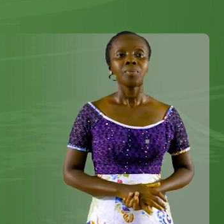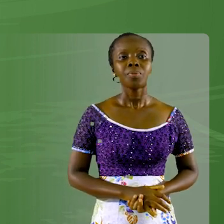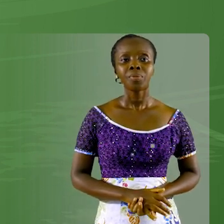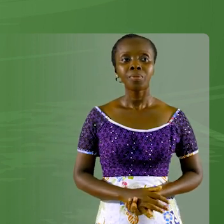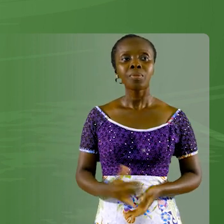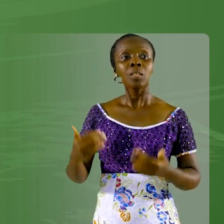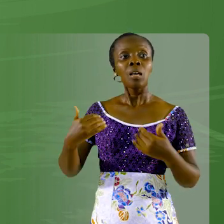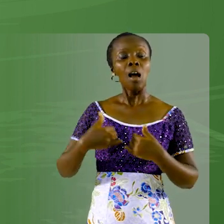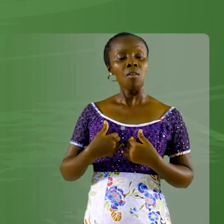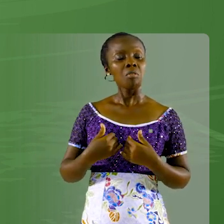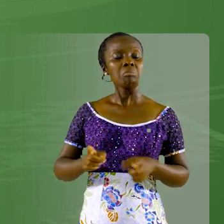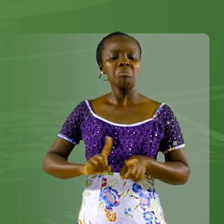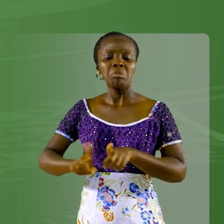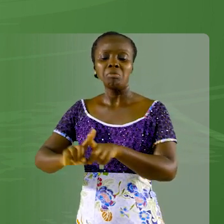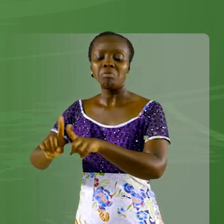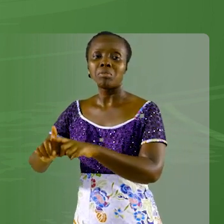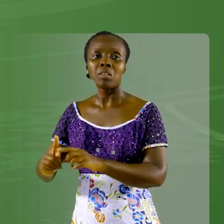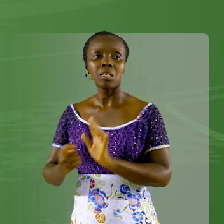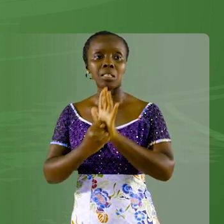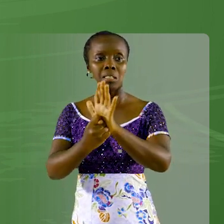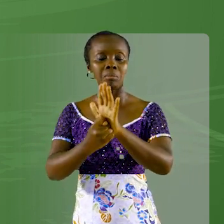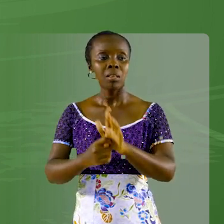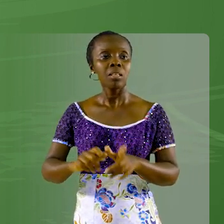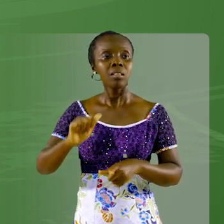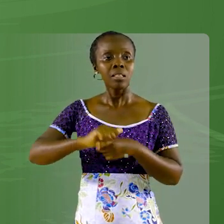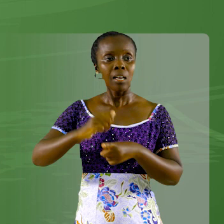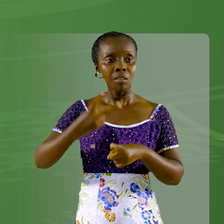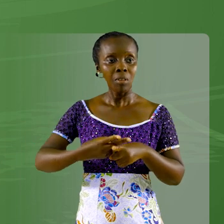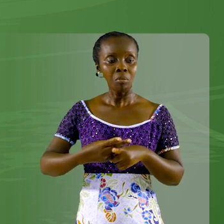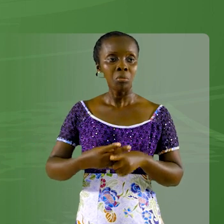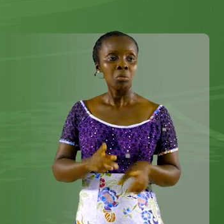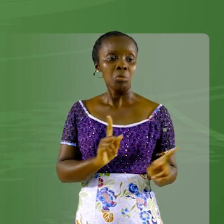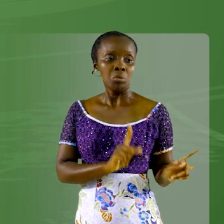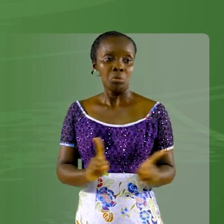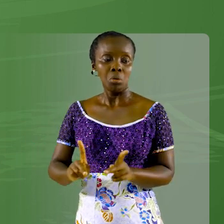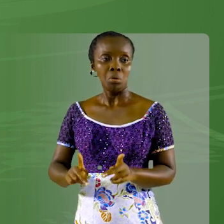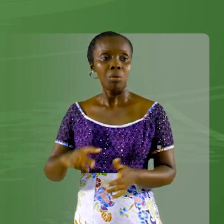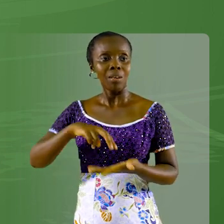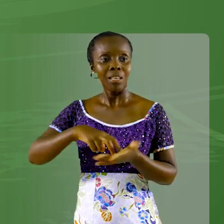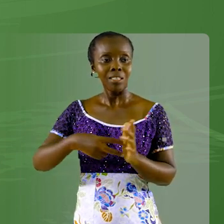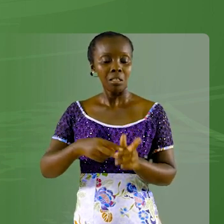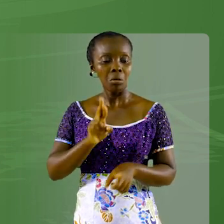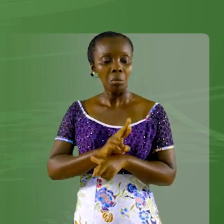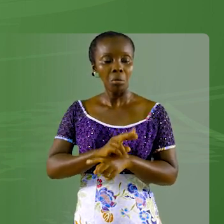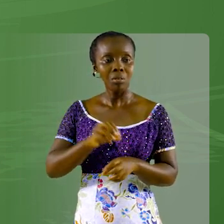Nous avons différents types d'adverbes selon leur sens et leur rôle dans la phrase. Vous l'avez vu tout à